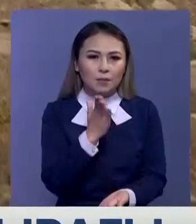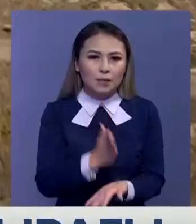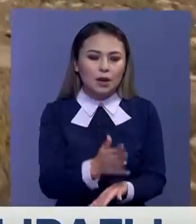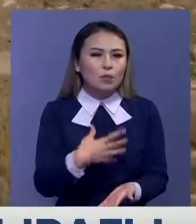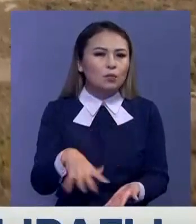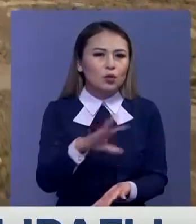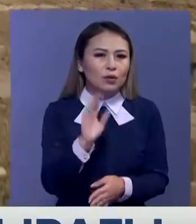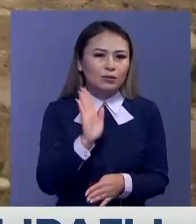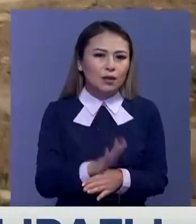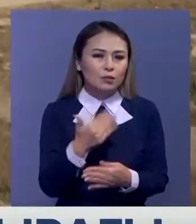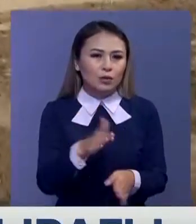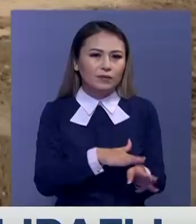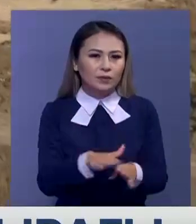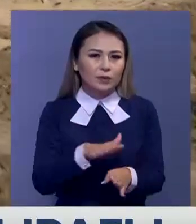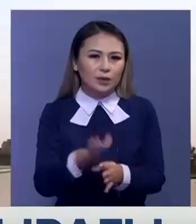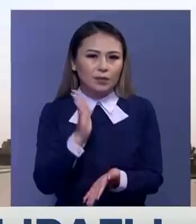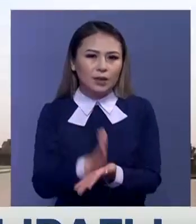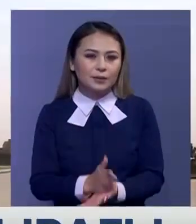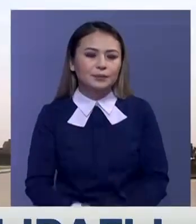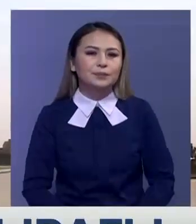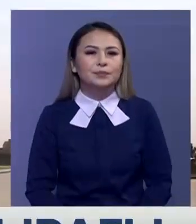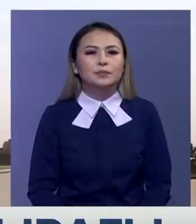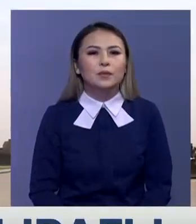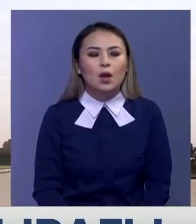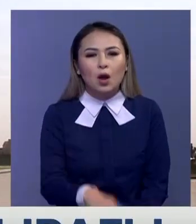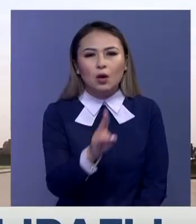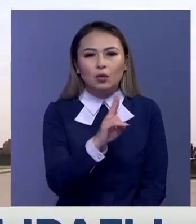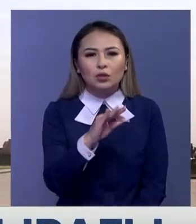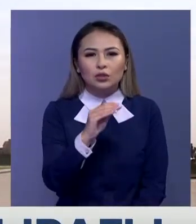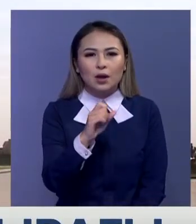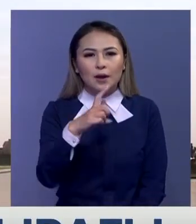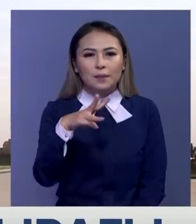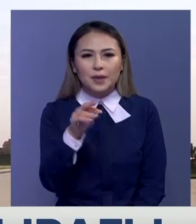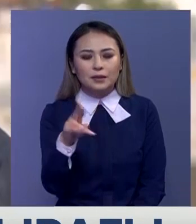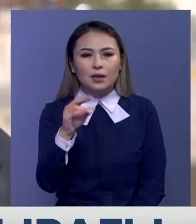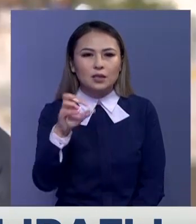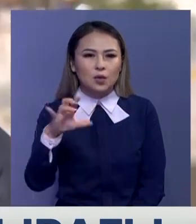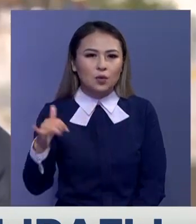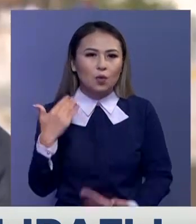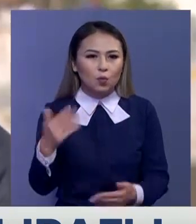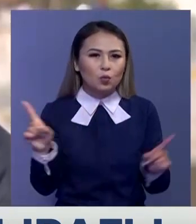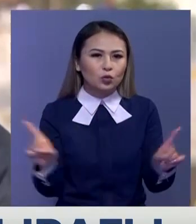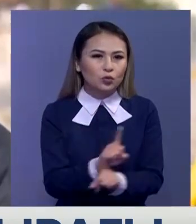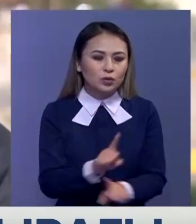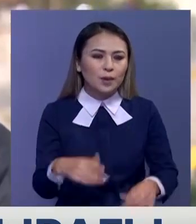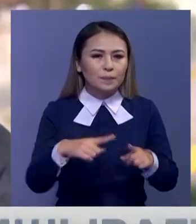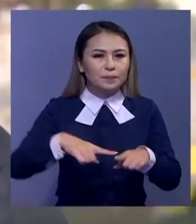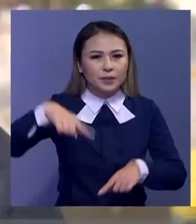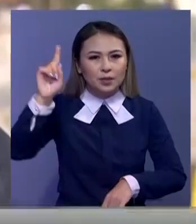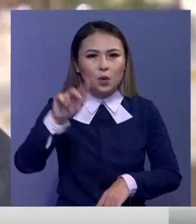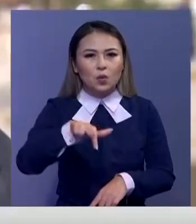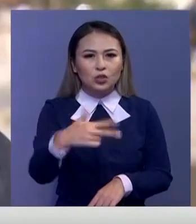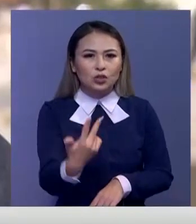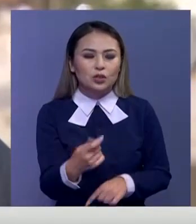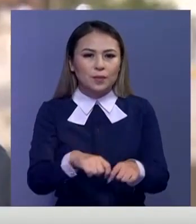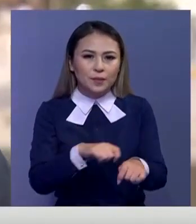Бүкіл талап бұлжытпай орындалып жатыр. Қожа Ахмет Ясауи музейі, бұның биіктігі 33